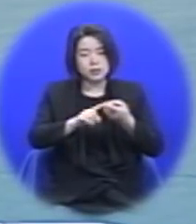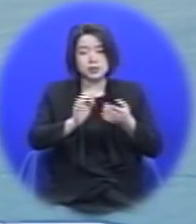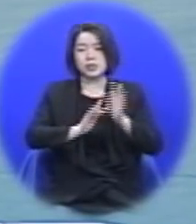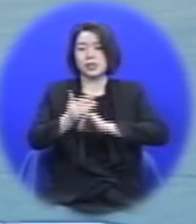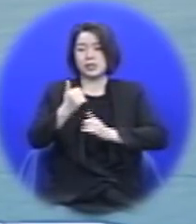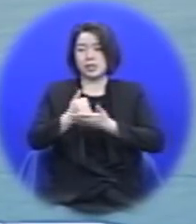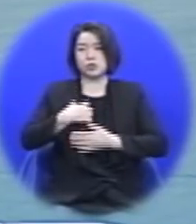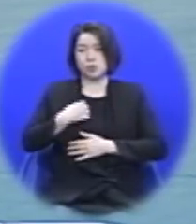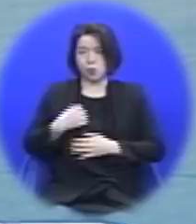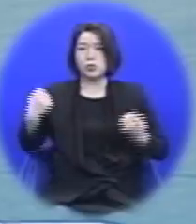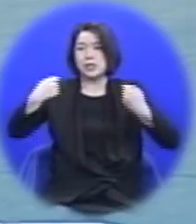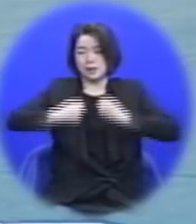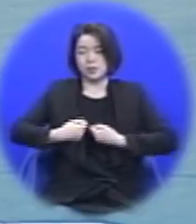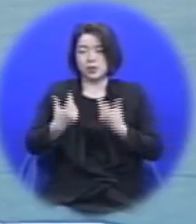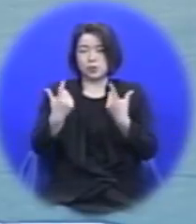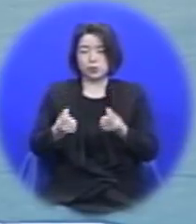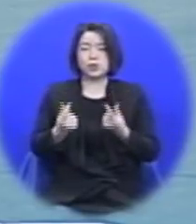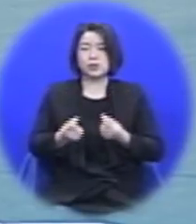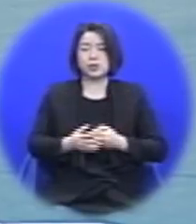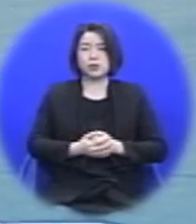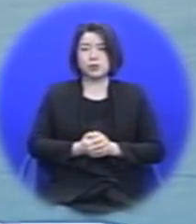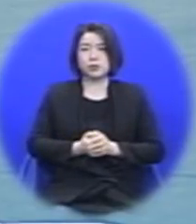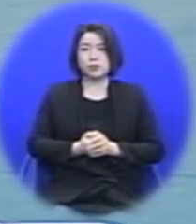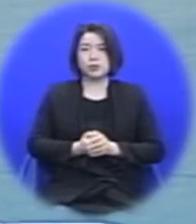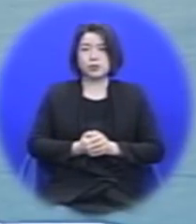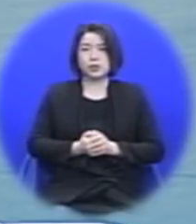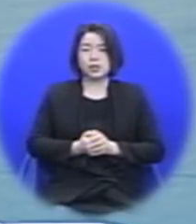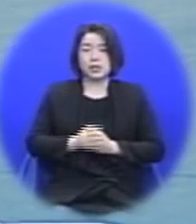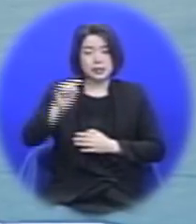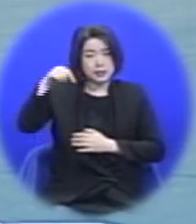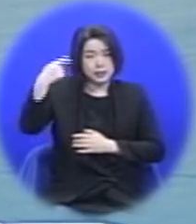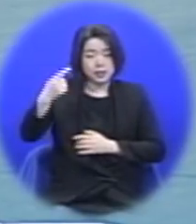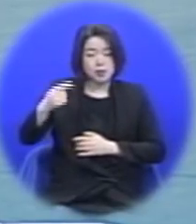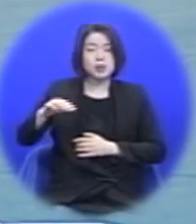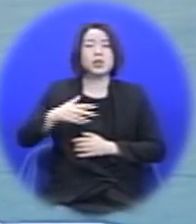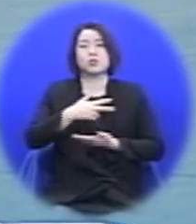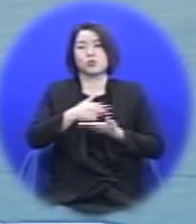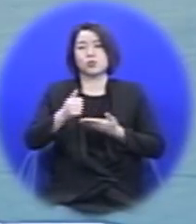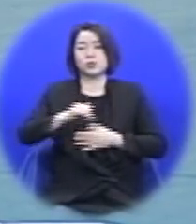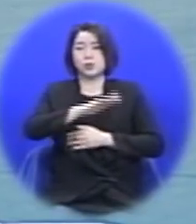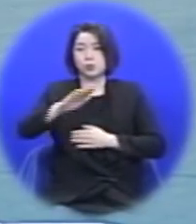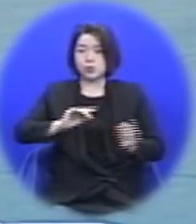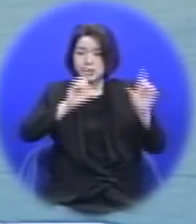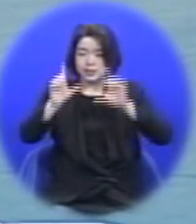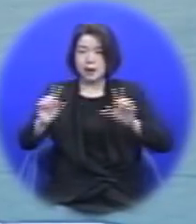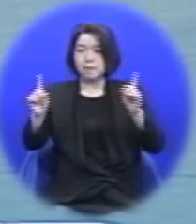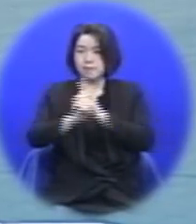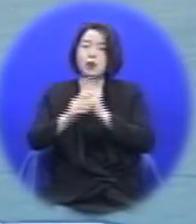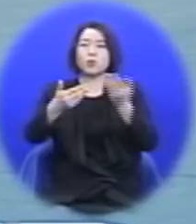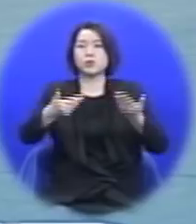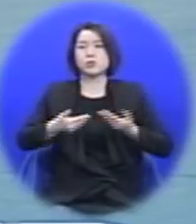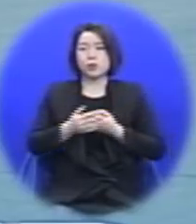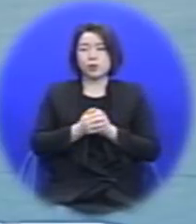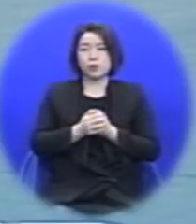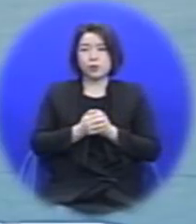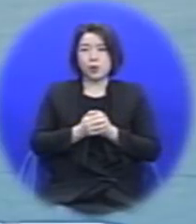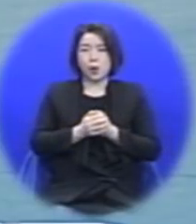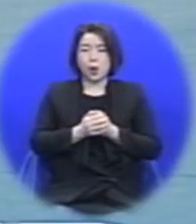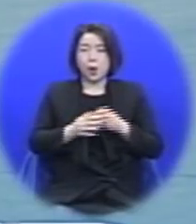입는 겁니다. 그 다음에 주님이 우리의 삶을 바꾸세요. 예수님께서 마태복음